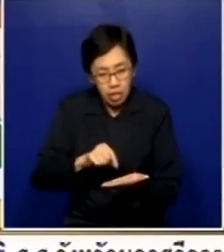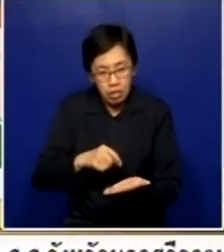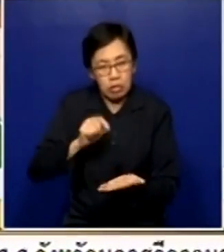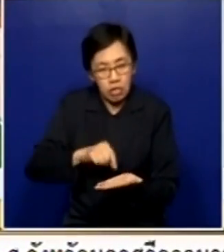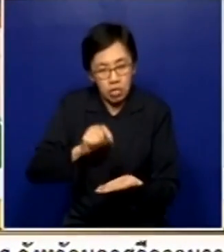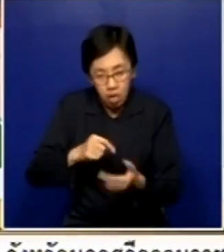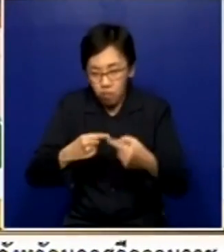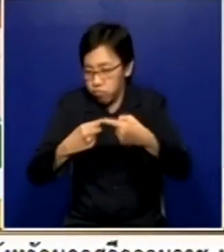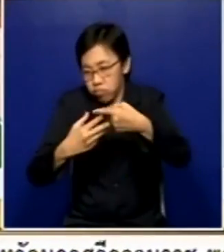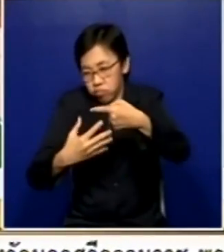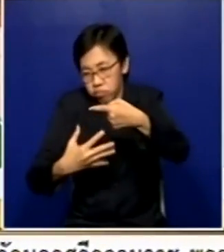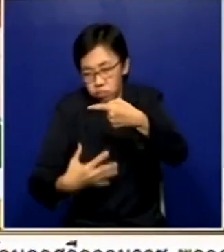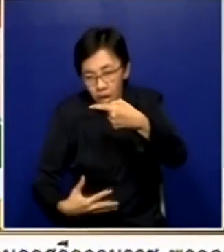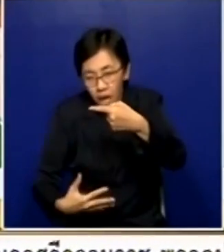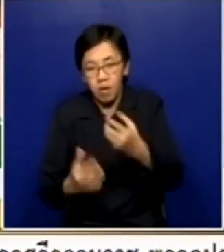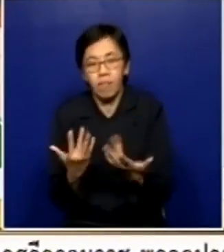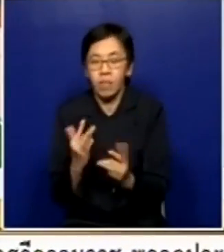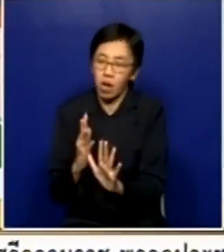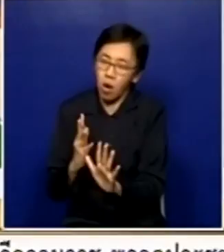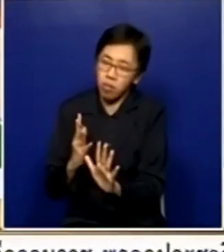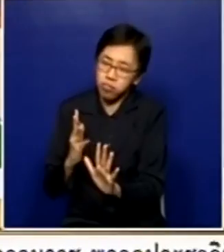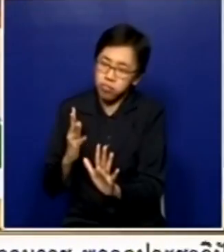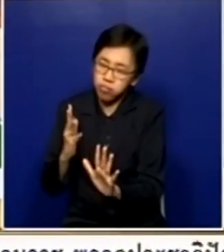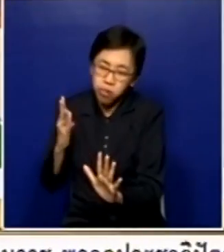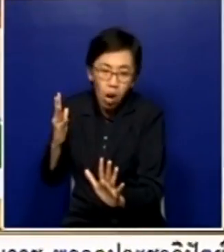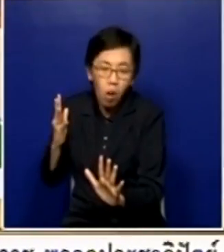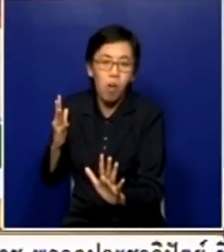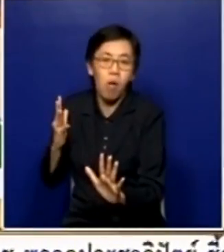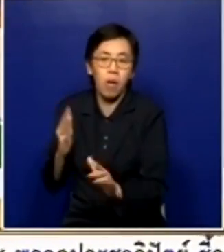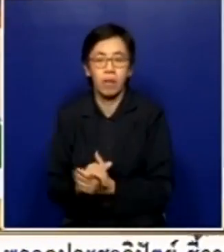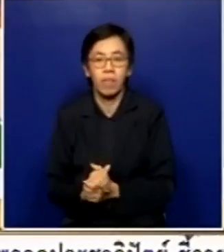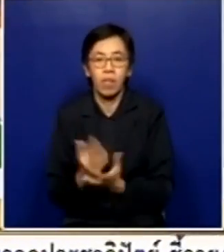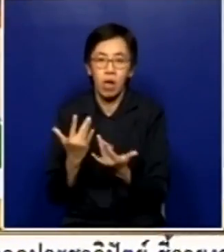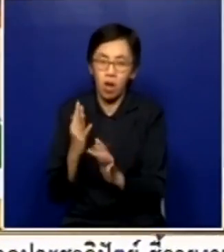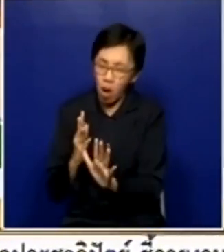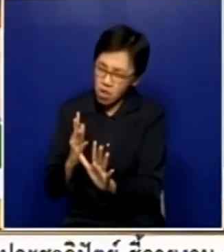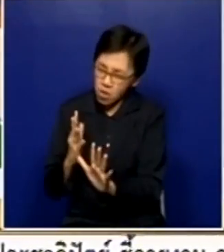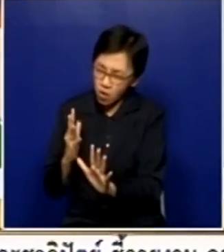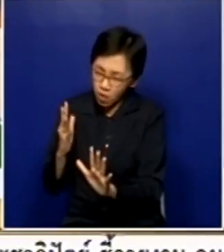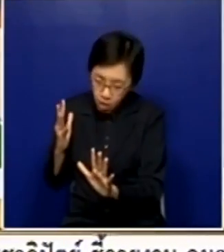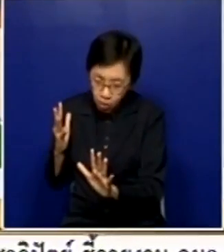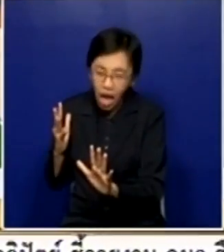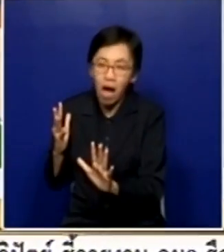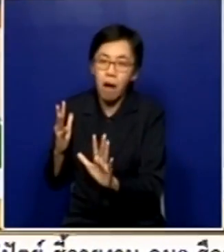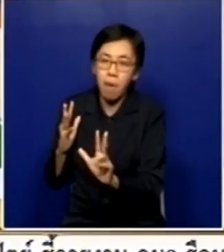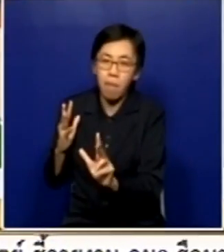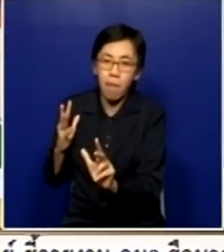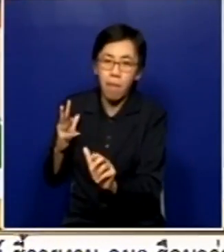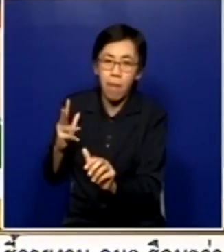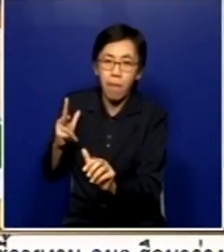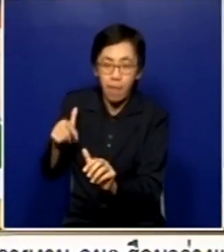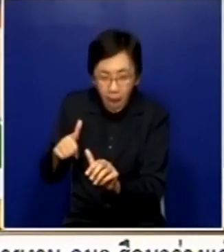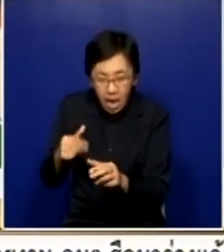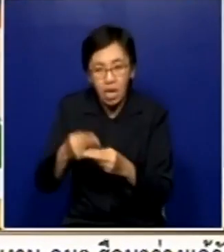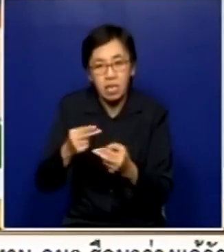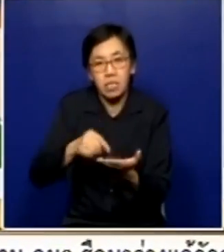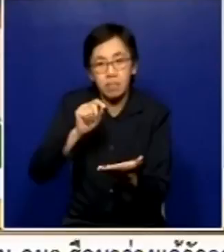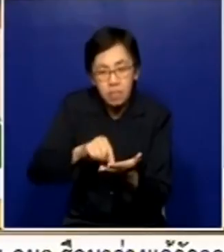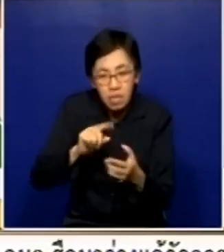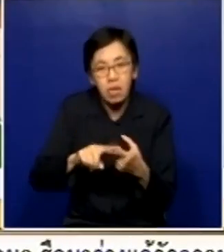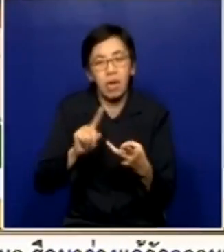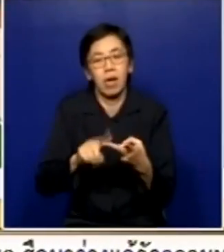มีการรอคิวกว่าจะได้ลงชื่อว่าจะได้ถ่าย